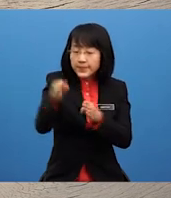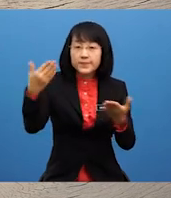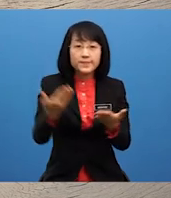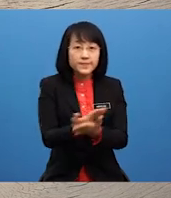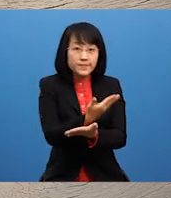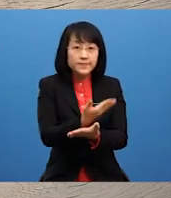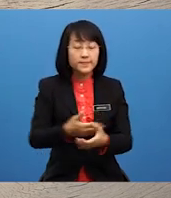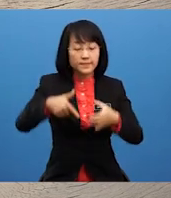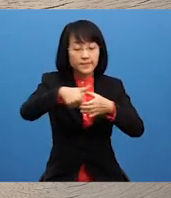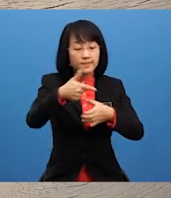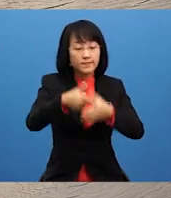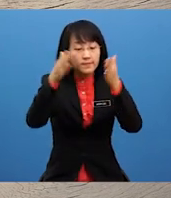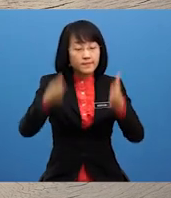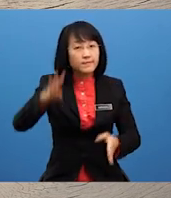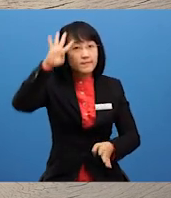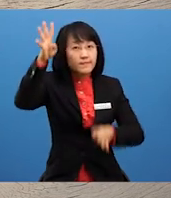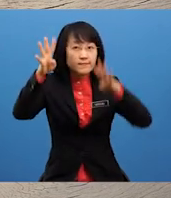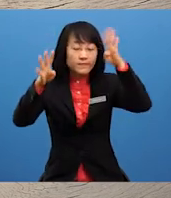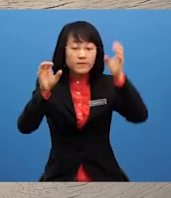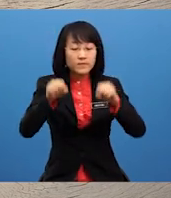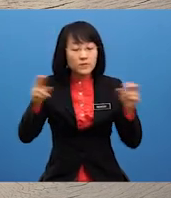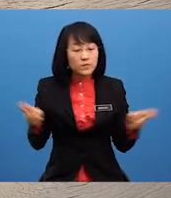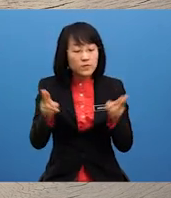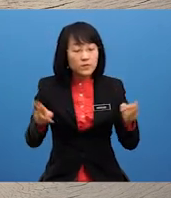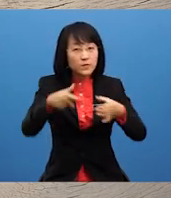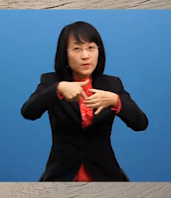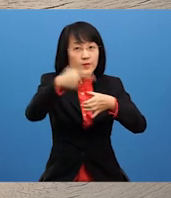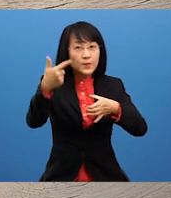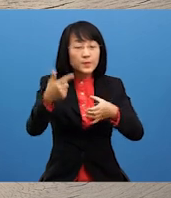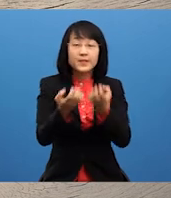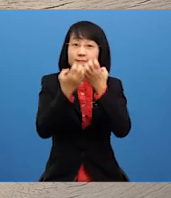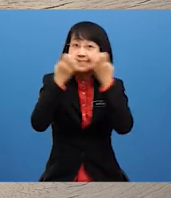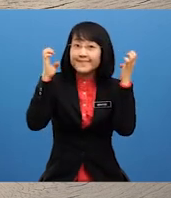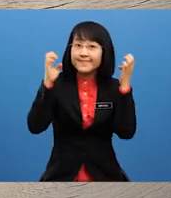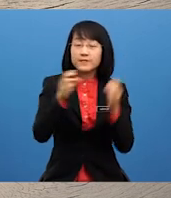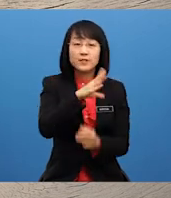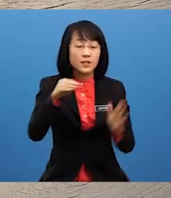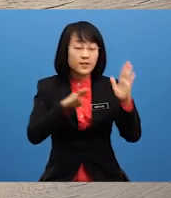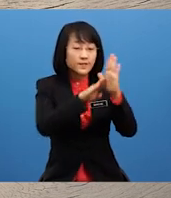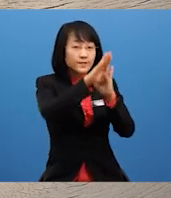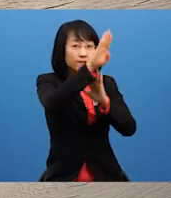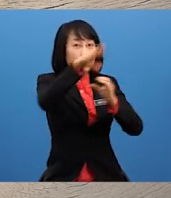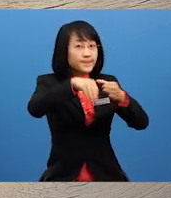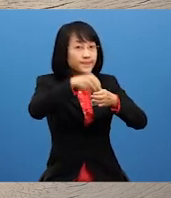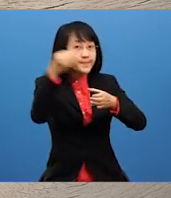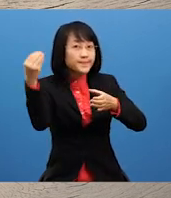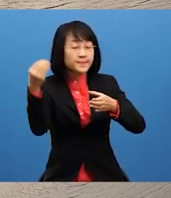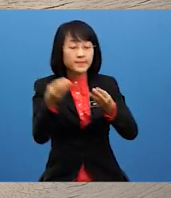dan inovatif dapat mengusahakan lombong dengan lebih berkesan dan meningkatkan pengeluaran.